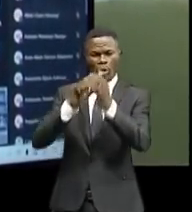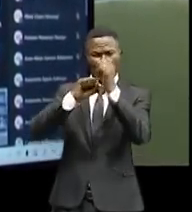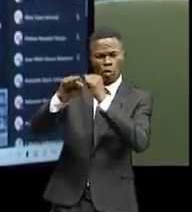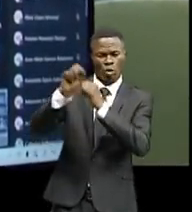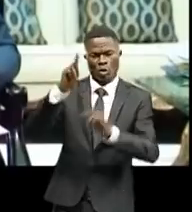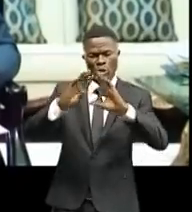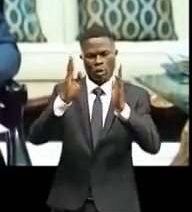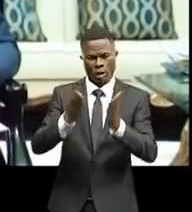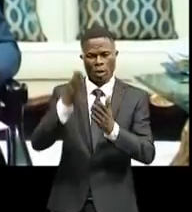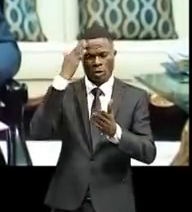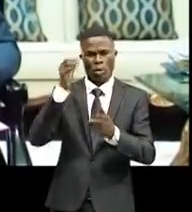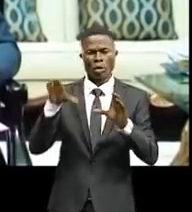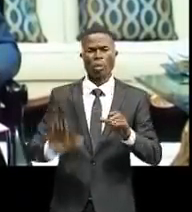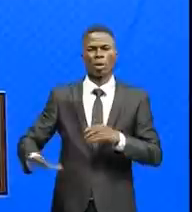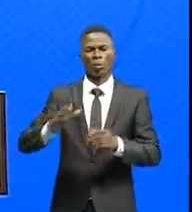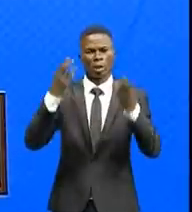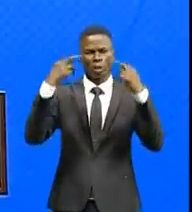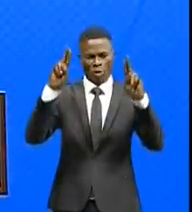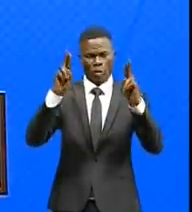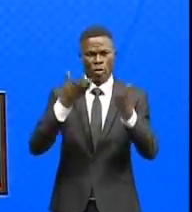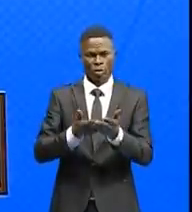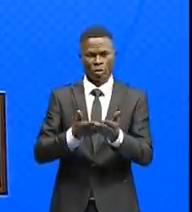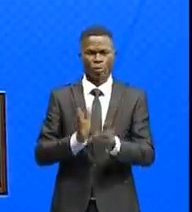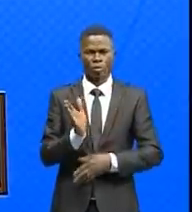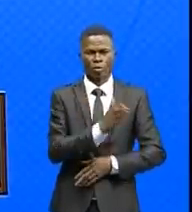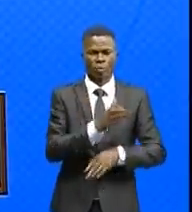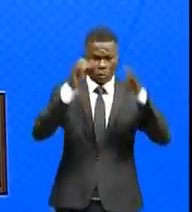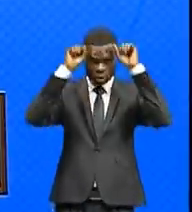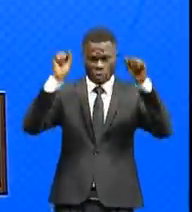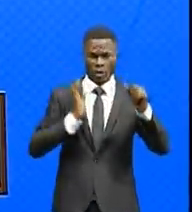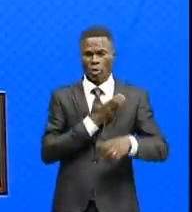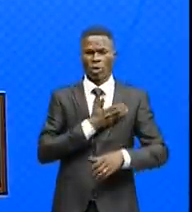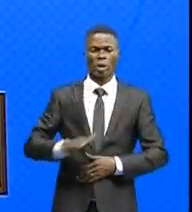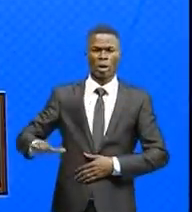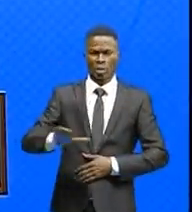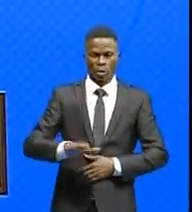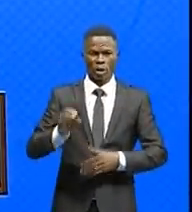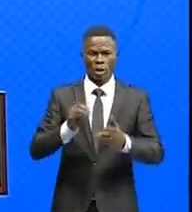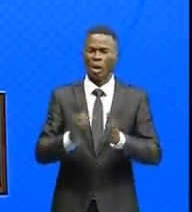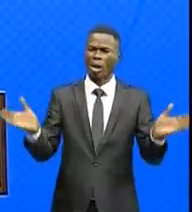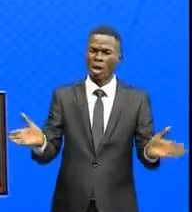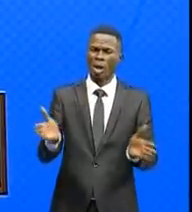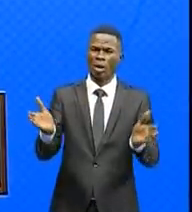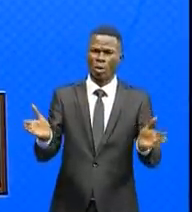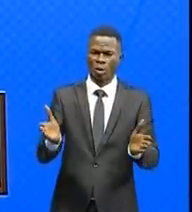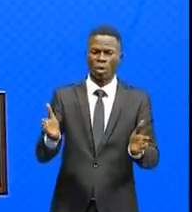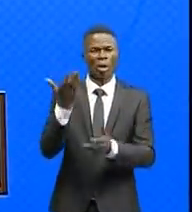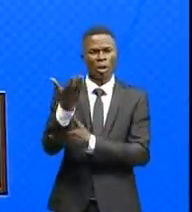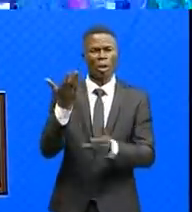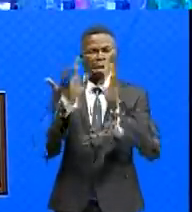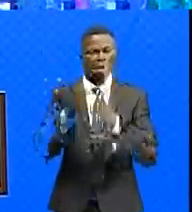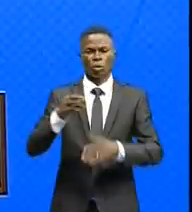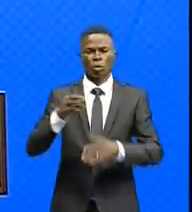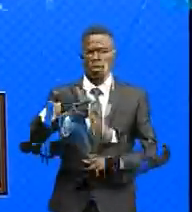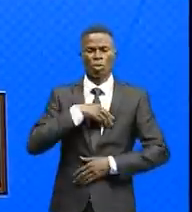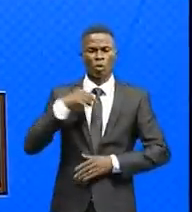civisme routier soient atteints. Le président de la République a aussi exhorté les membres du